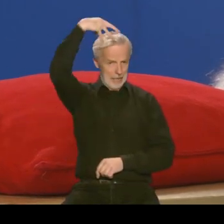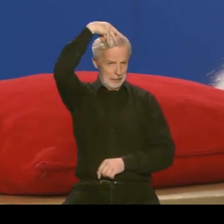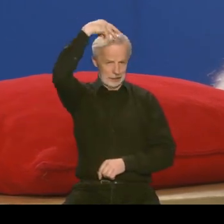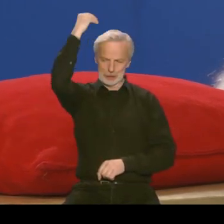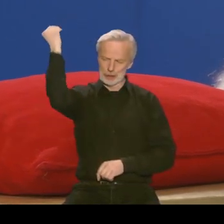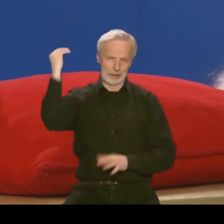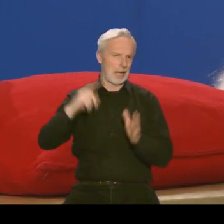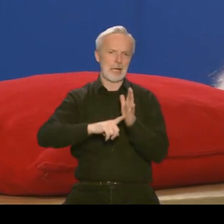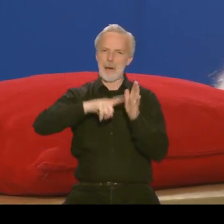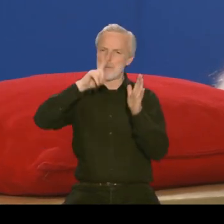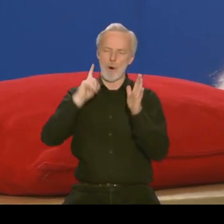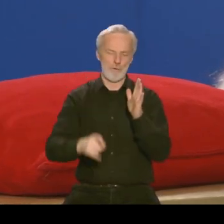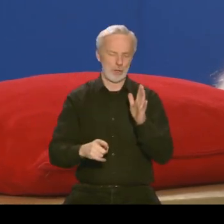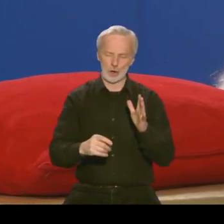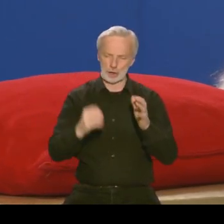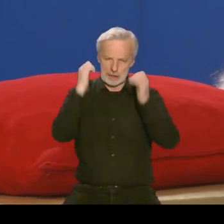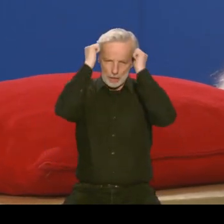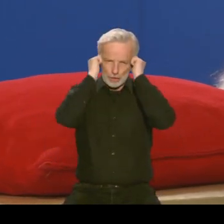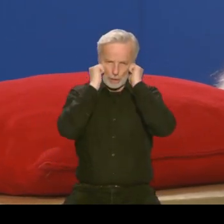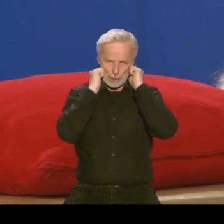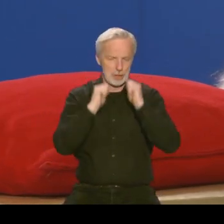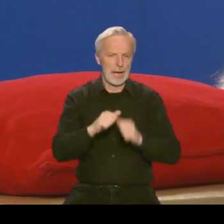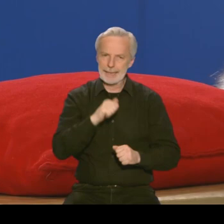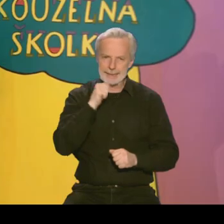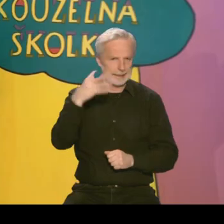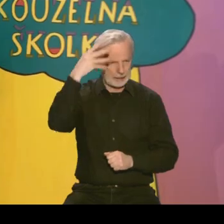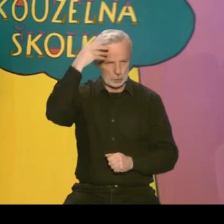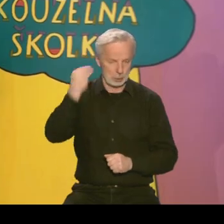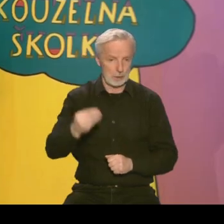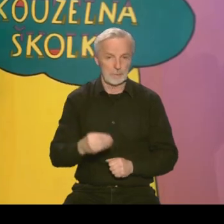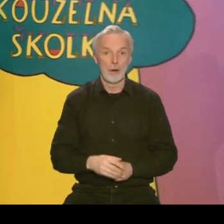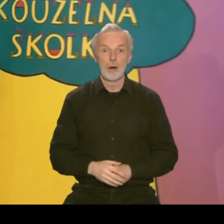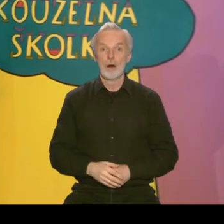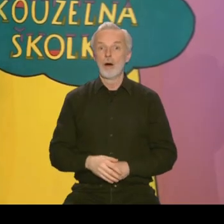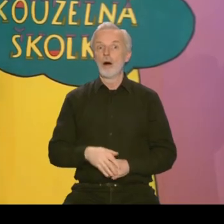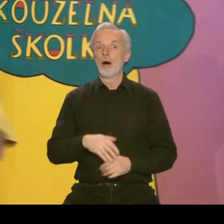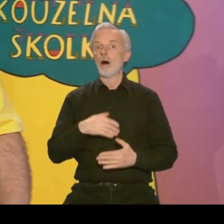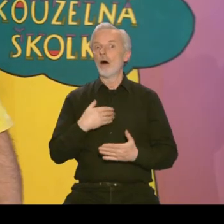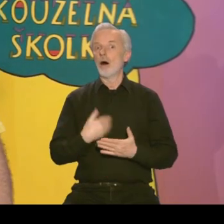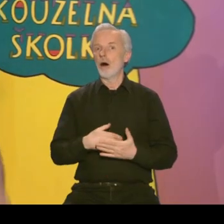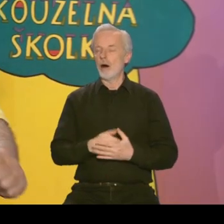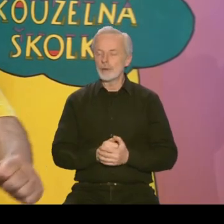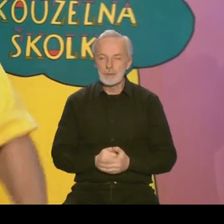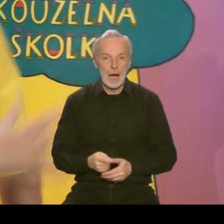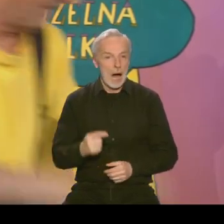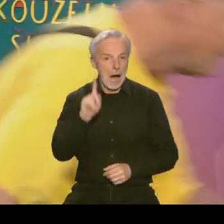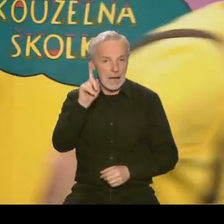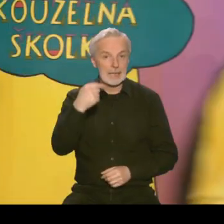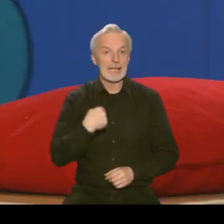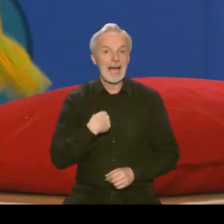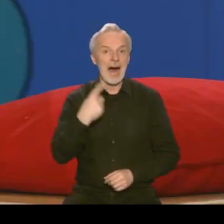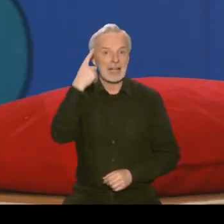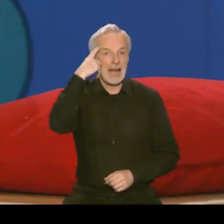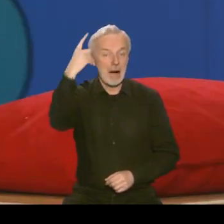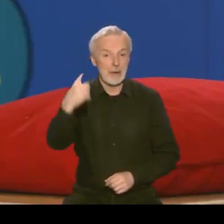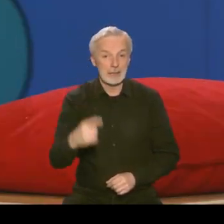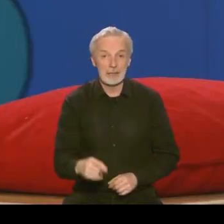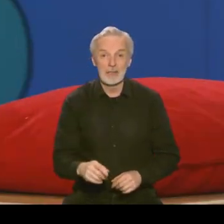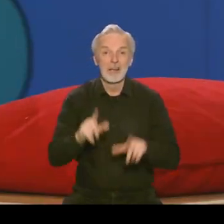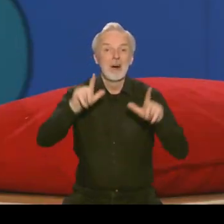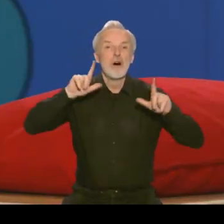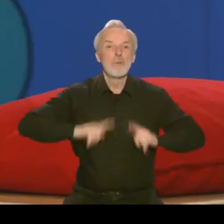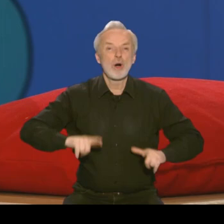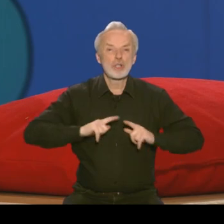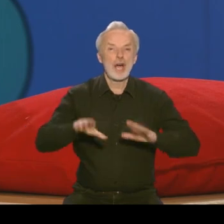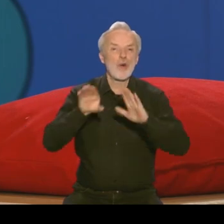fanfárie si čepičky nikdy nesundáváme. Aha, já mám nápad. Michale, kam